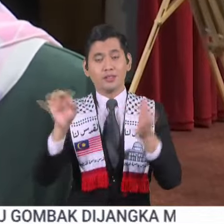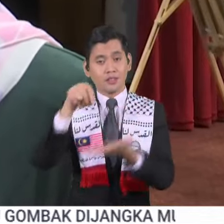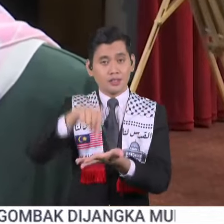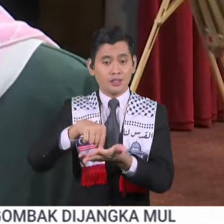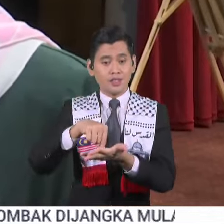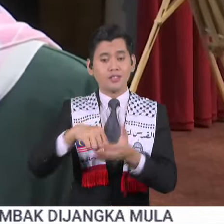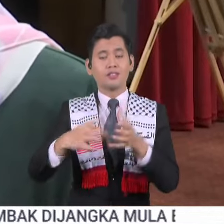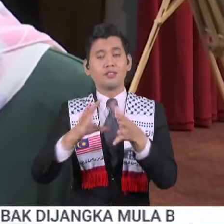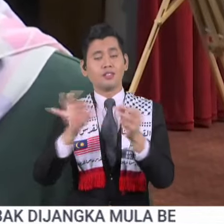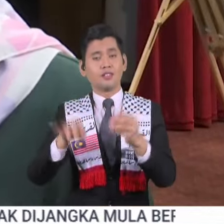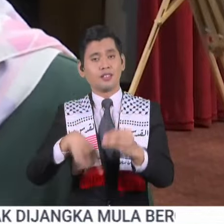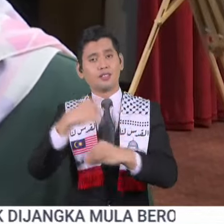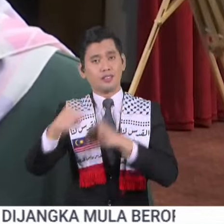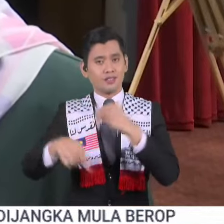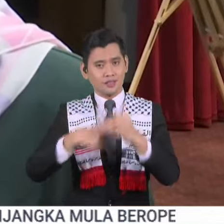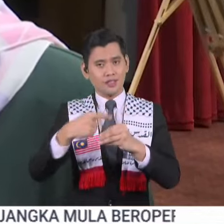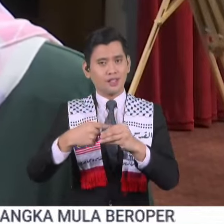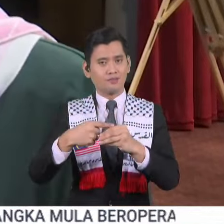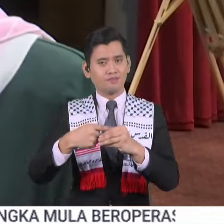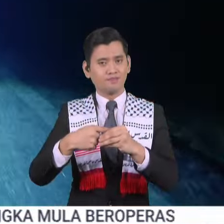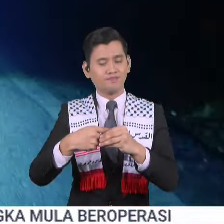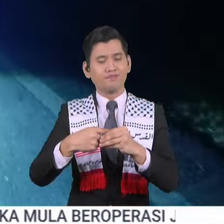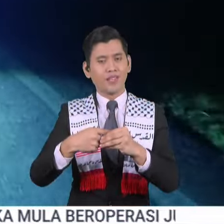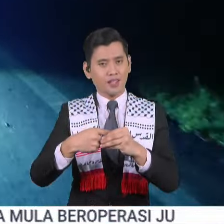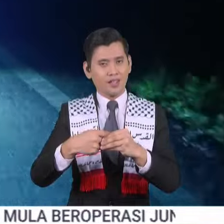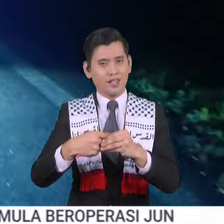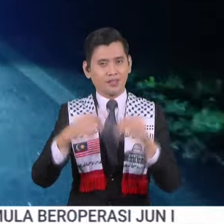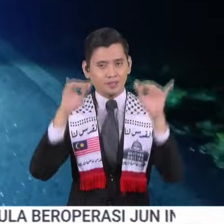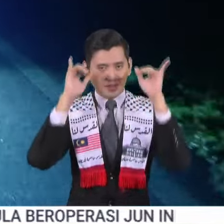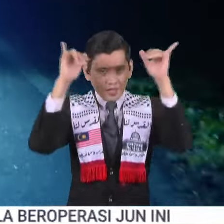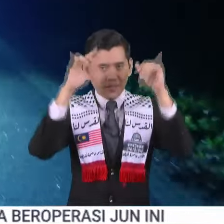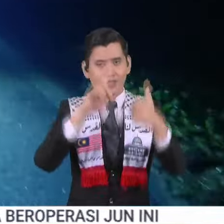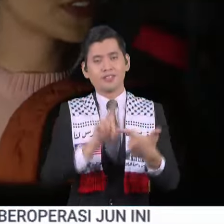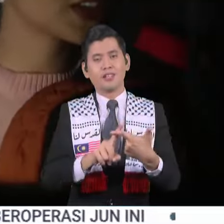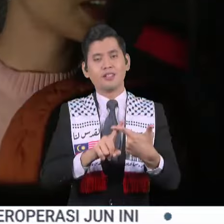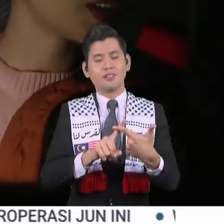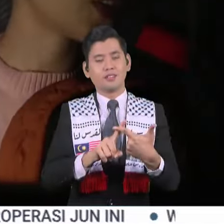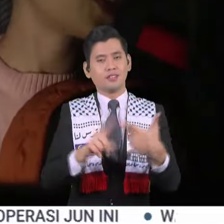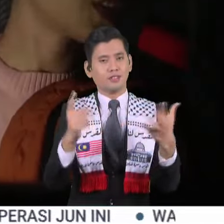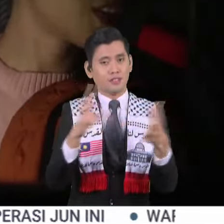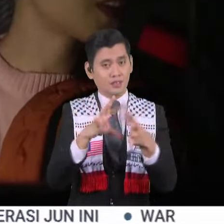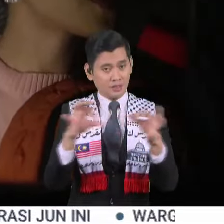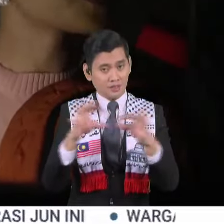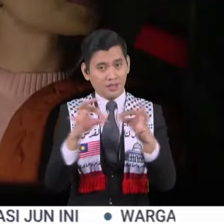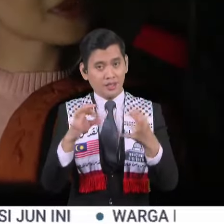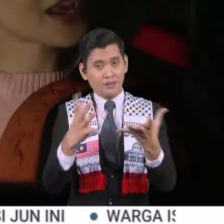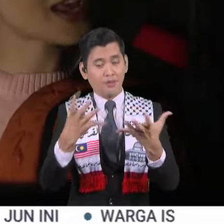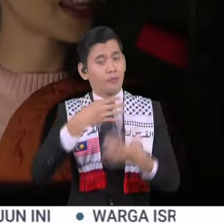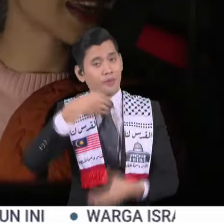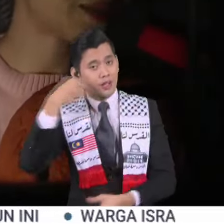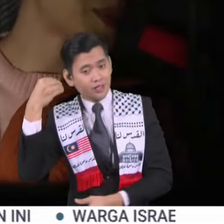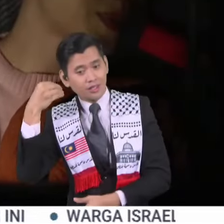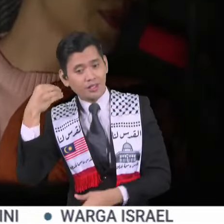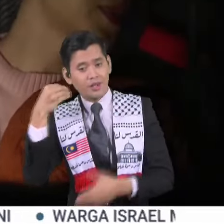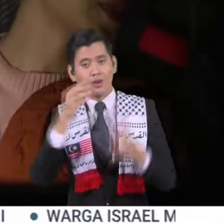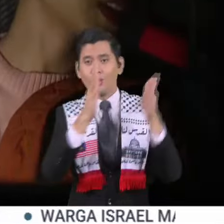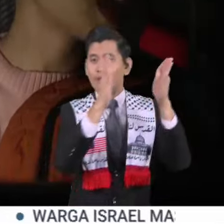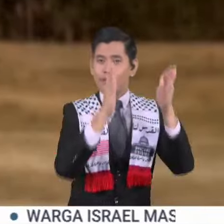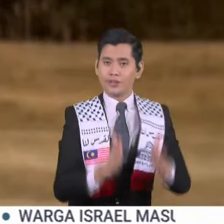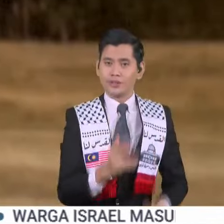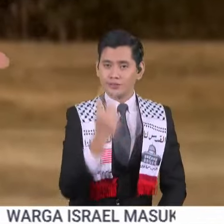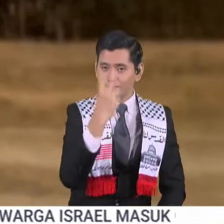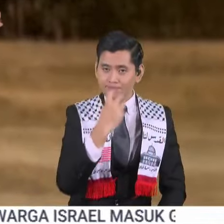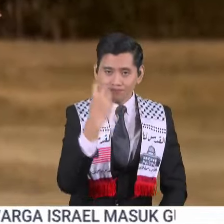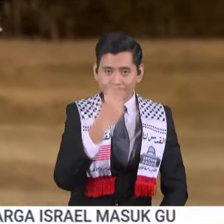pasal gangster kan, pasal perjalanan nak balik antara orang yang normal dengan